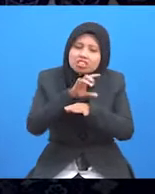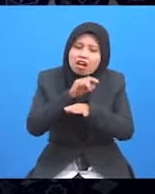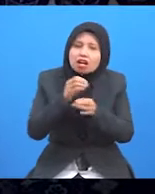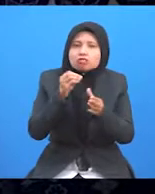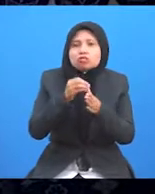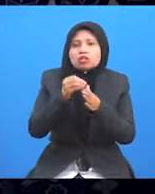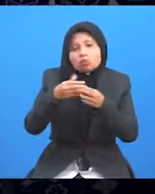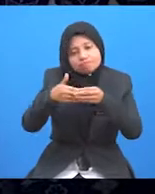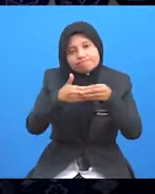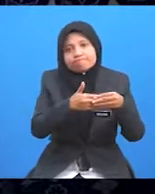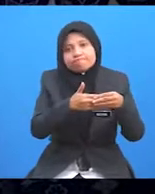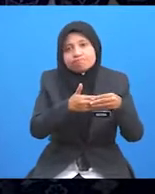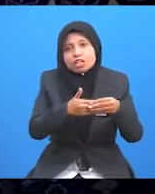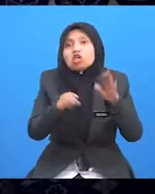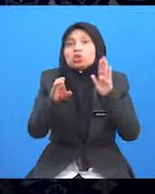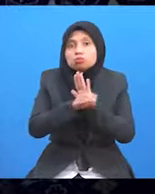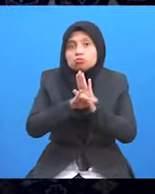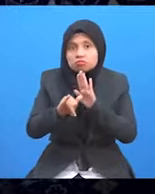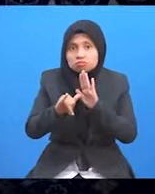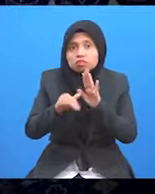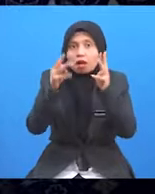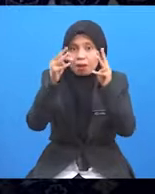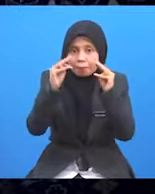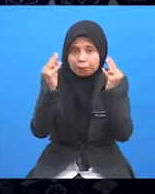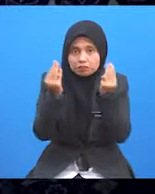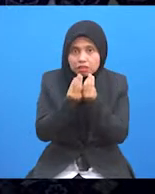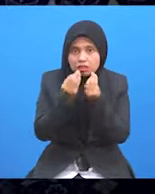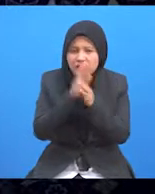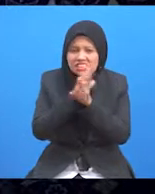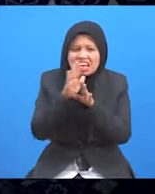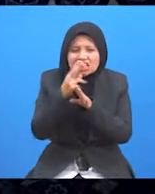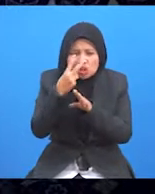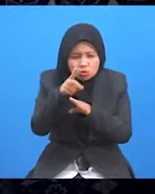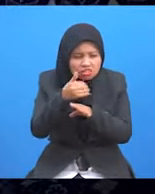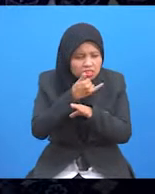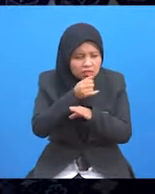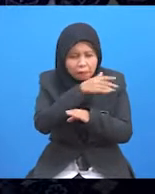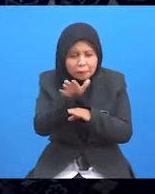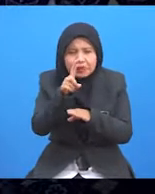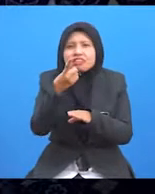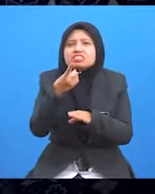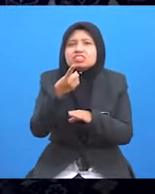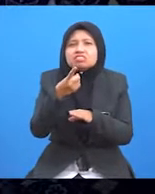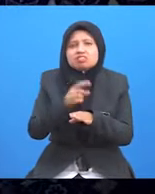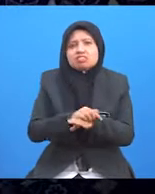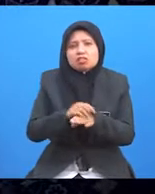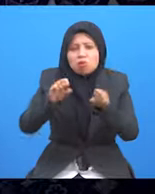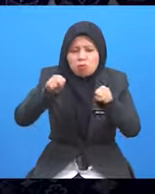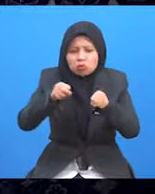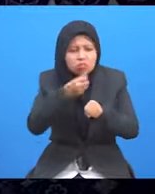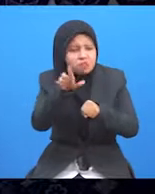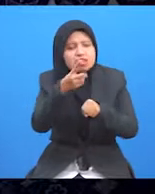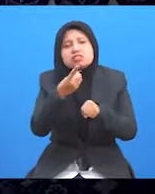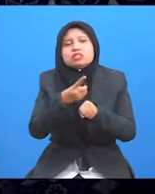tanpa ada sesiapa yang peduli untuk menegur, memberi nasihat atau membimbing. Sebagai contoh,